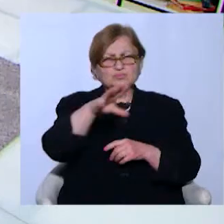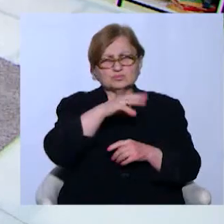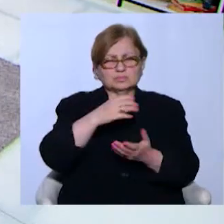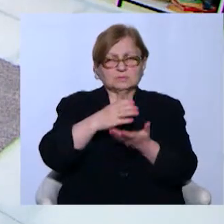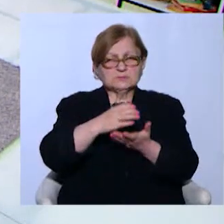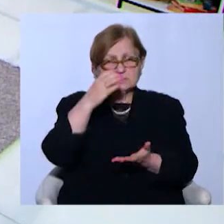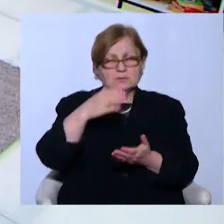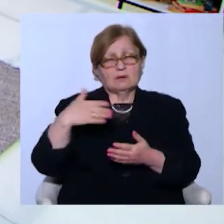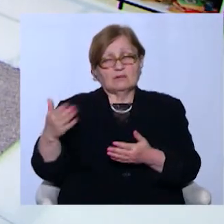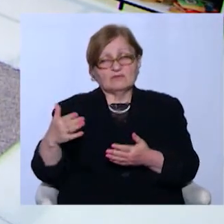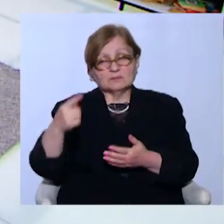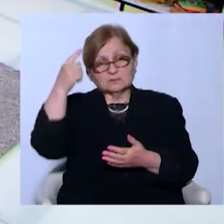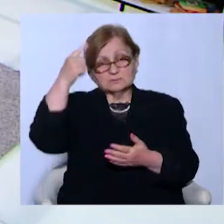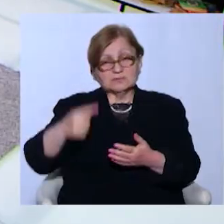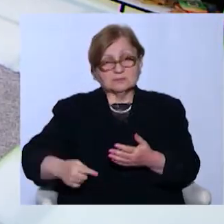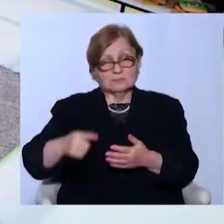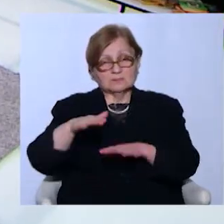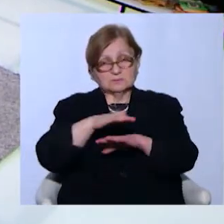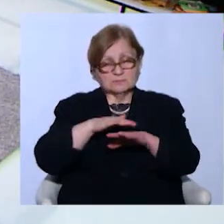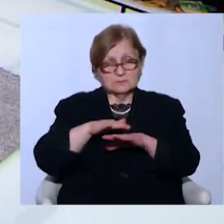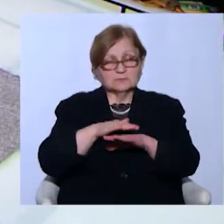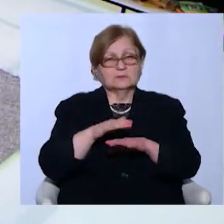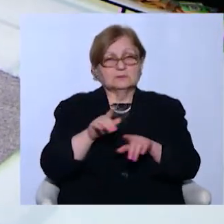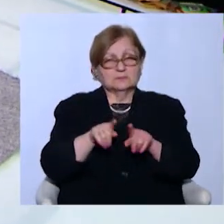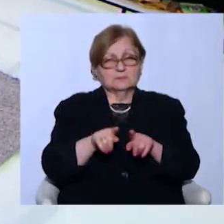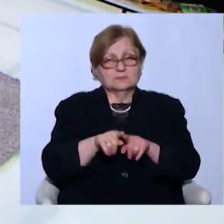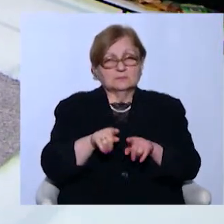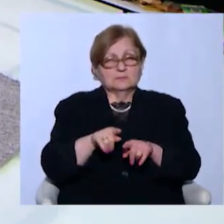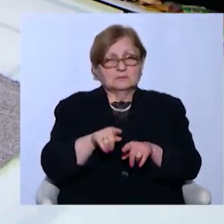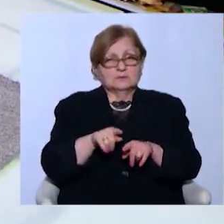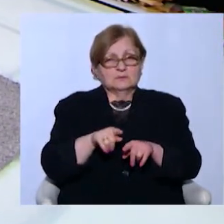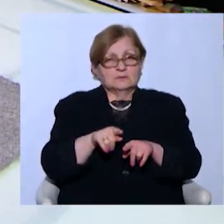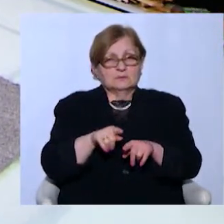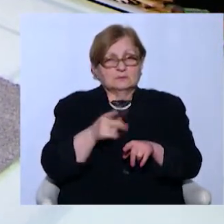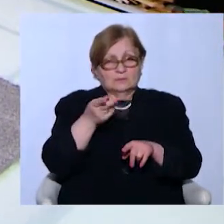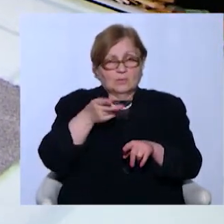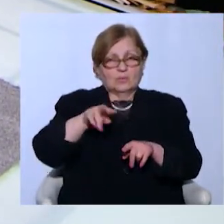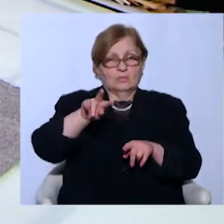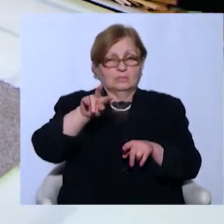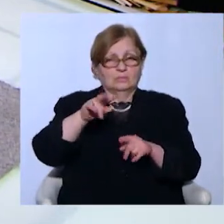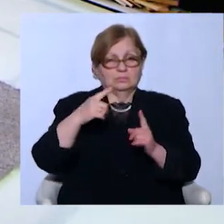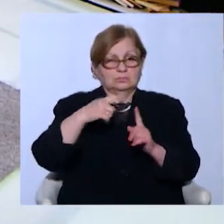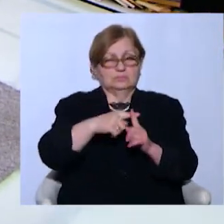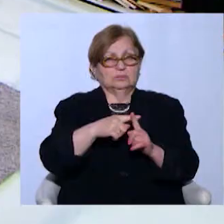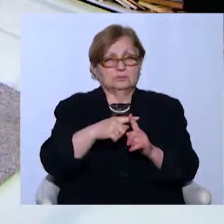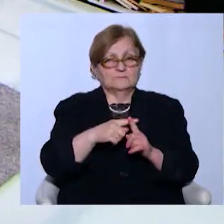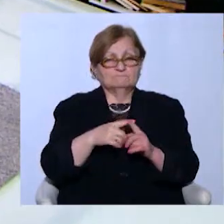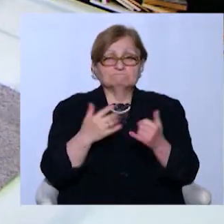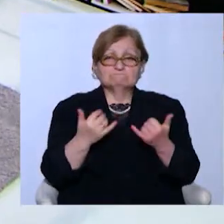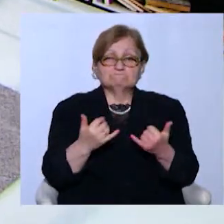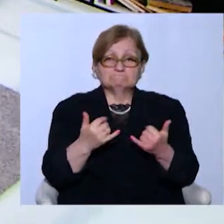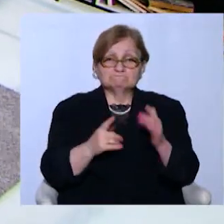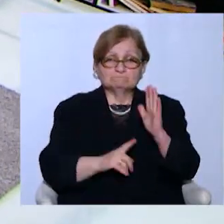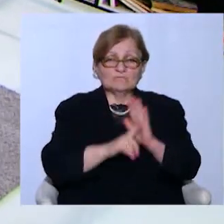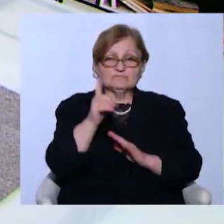ცილინდრის გვერდითი ზედაპირისა და კონუსის გვერდითი ზედაპირის 2-ჯერ შეკრებით. ახლა